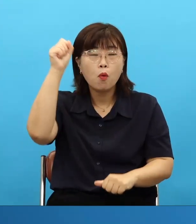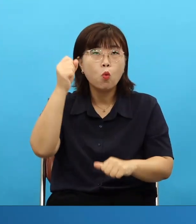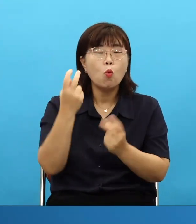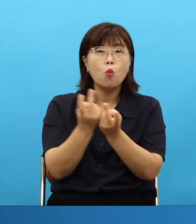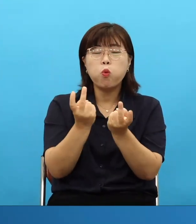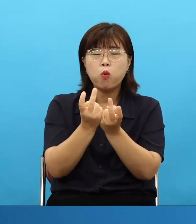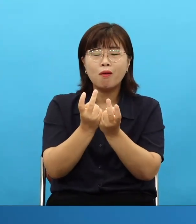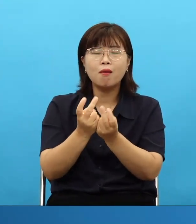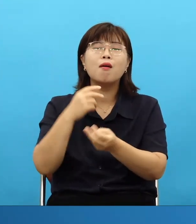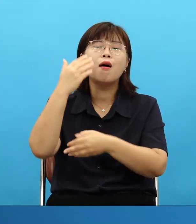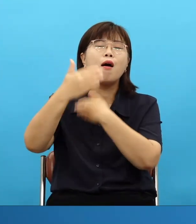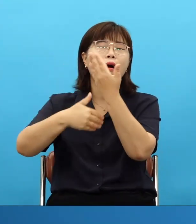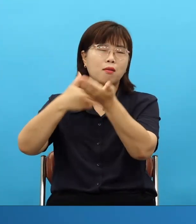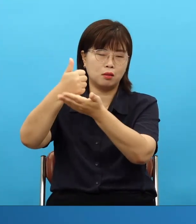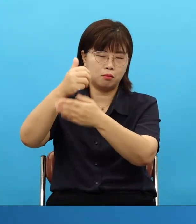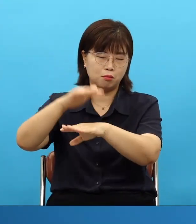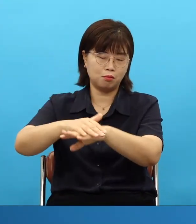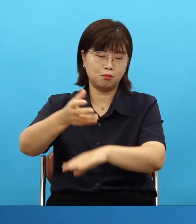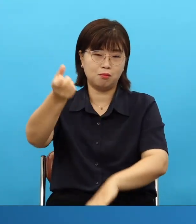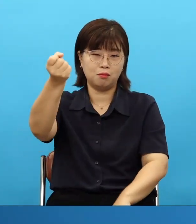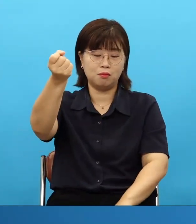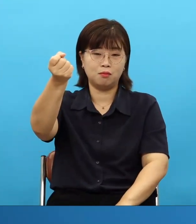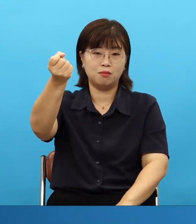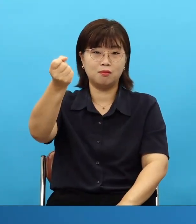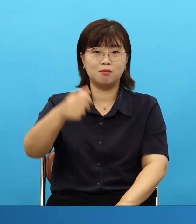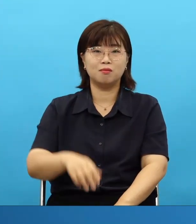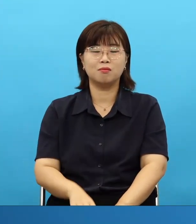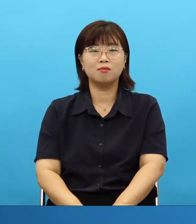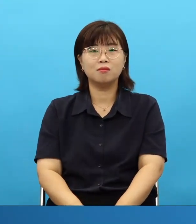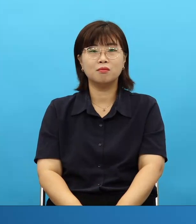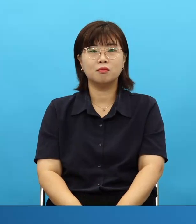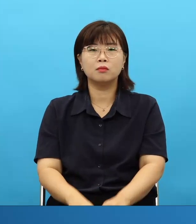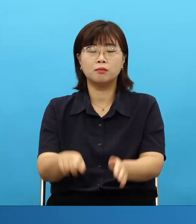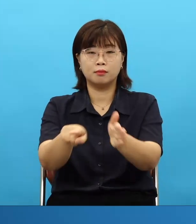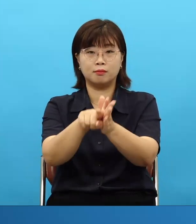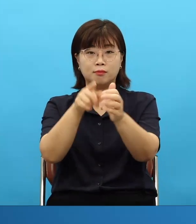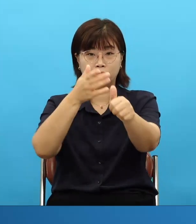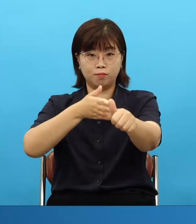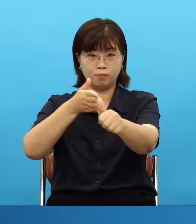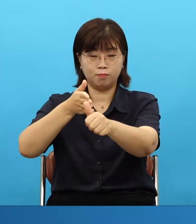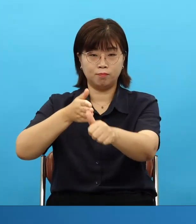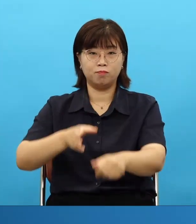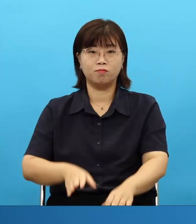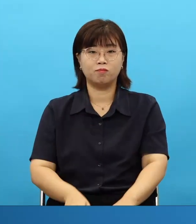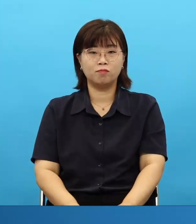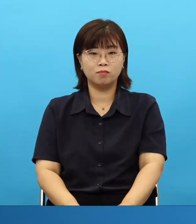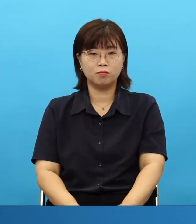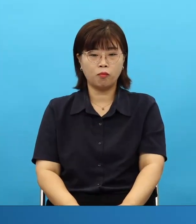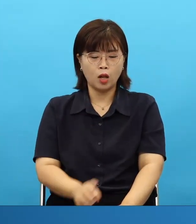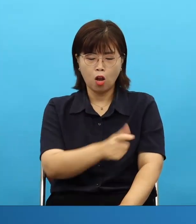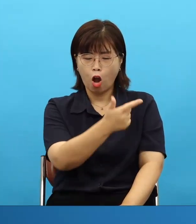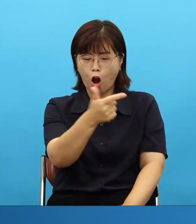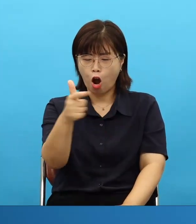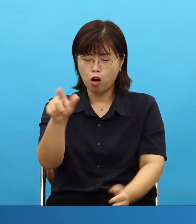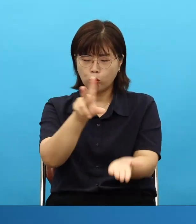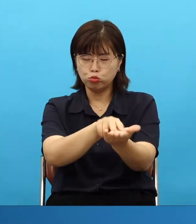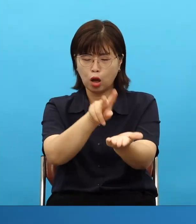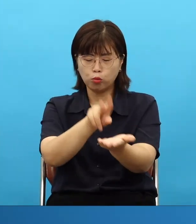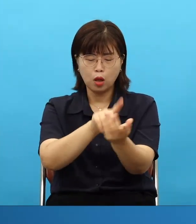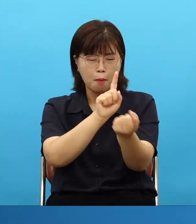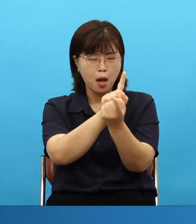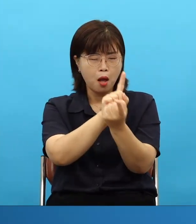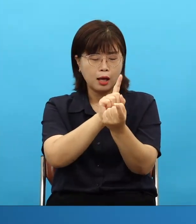you have been saved, that also lies within God's 믿으셔야 absolute 됩니다. sovereignty. You need to believe it. 여러 가지 일이 있어도 흔들릴 필요 없습니다.